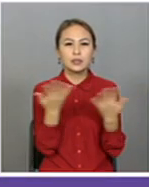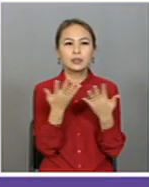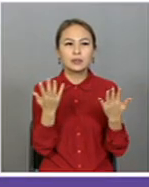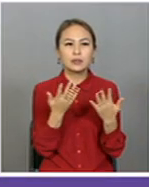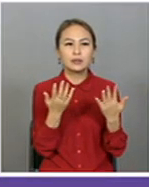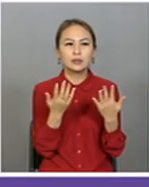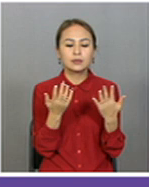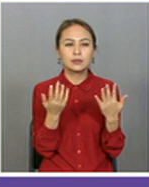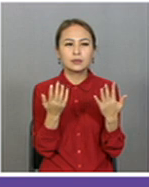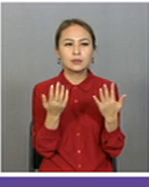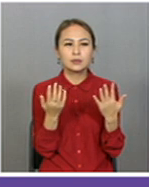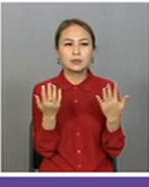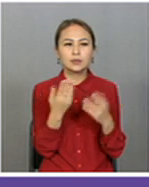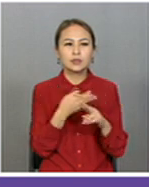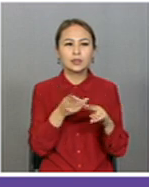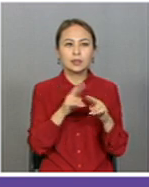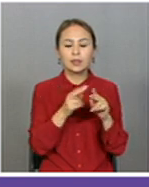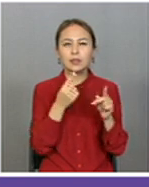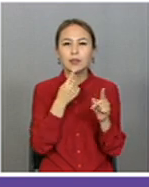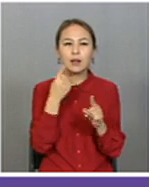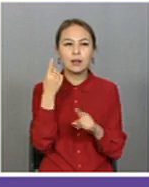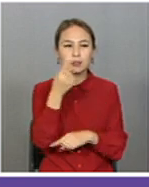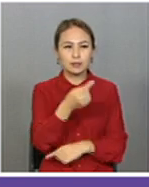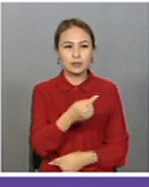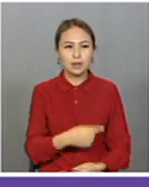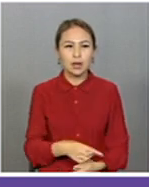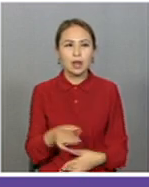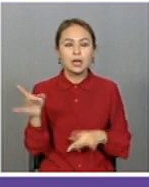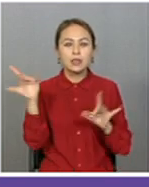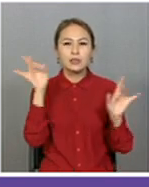Екінші, ғарыш неткен алыс?